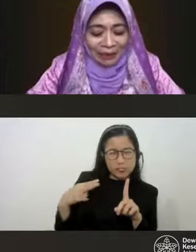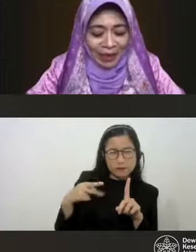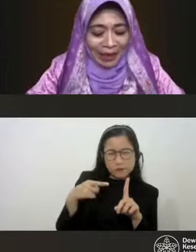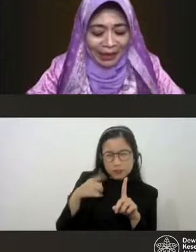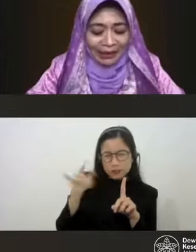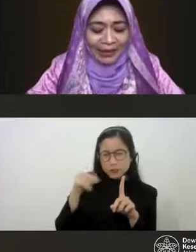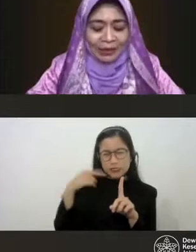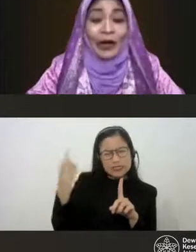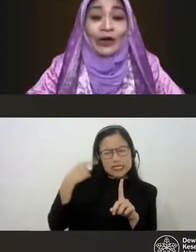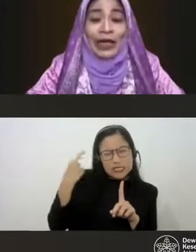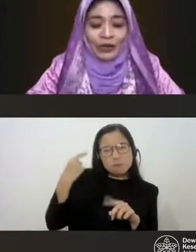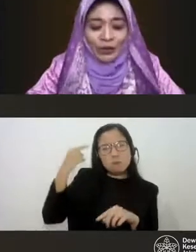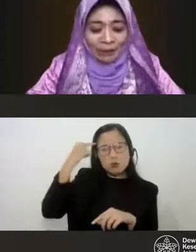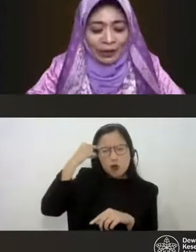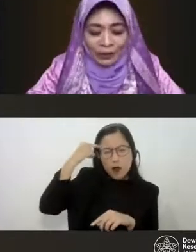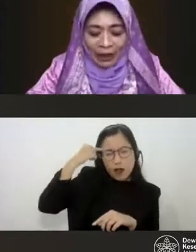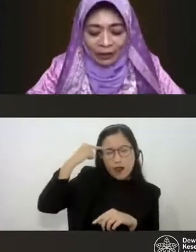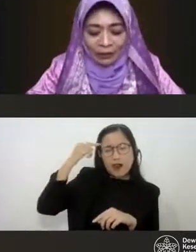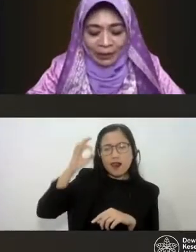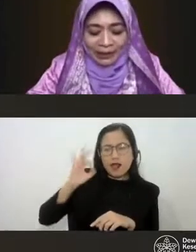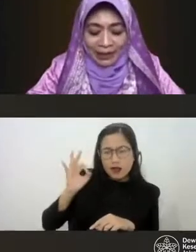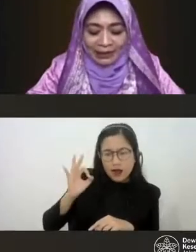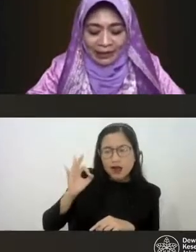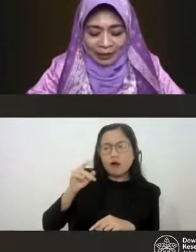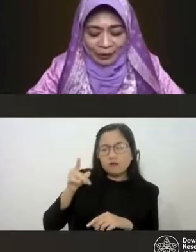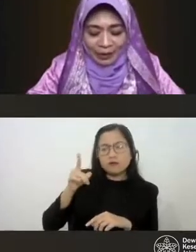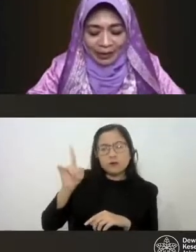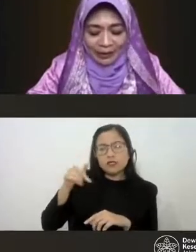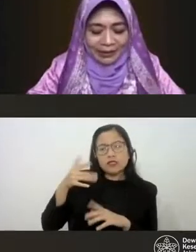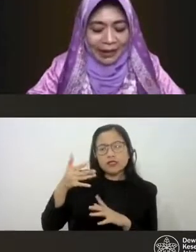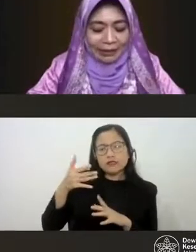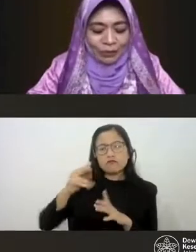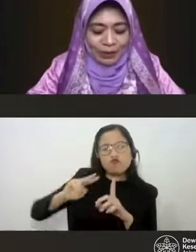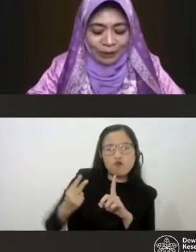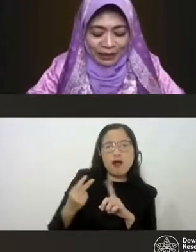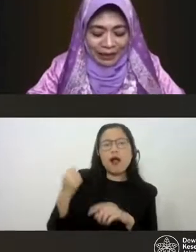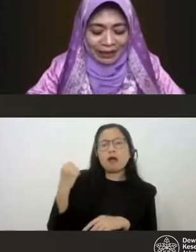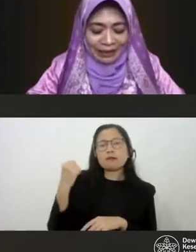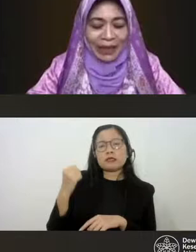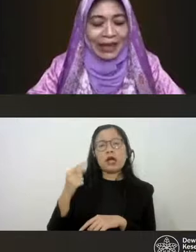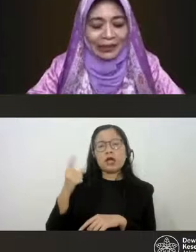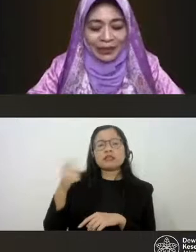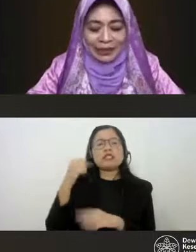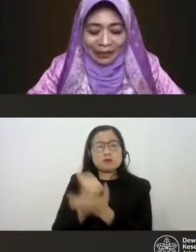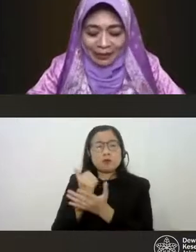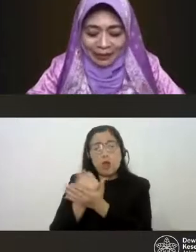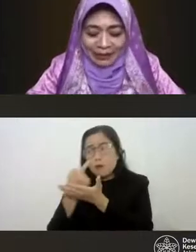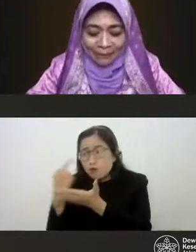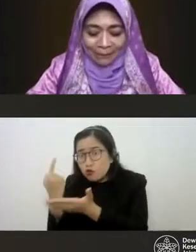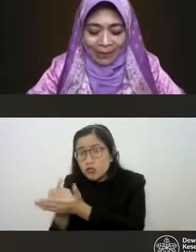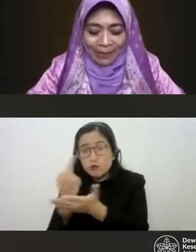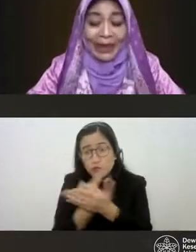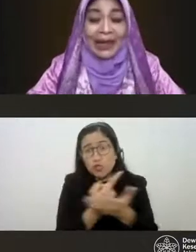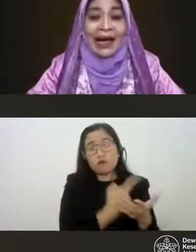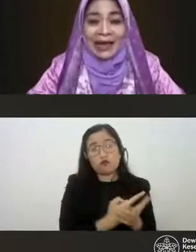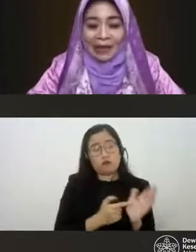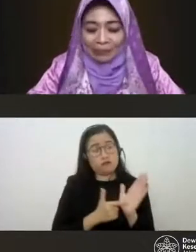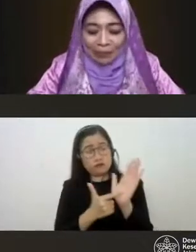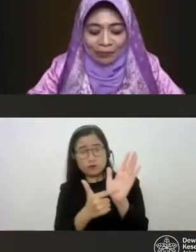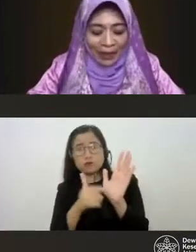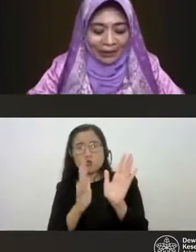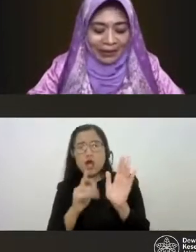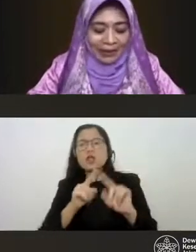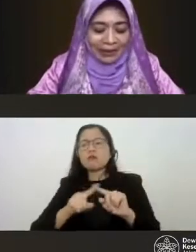tidak masuk akal walau diajukan berjuta argumentasi yang rasional dengan bukti-bukti kasat mata atau sangat logis. Mereka hanya